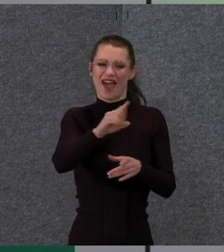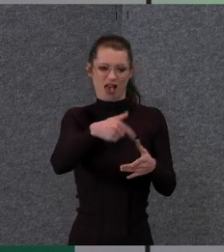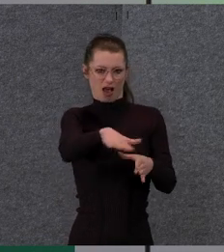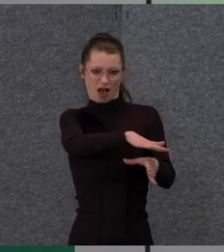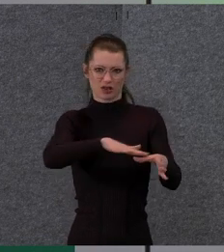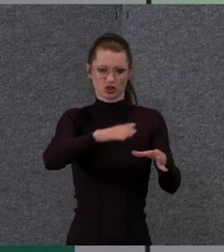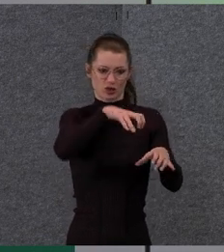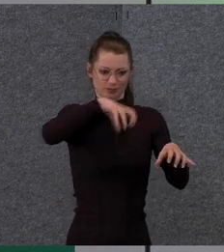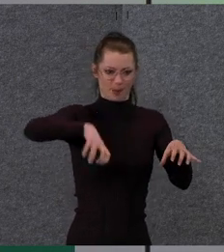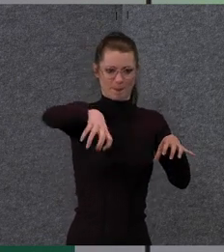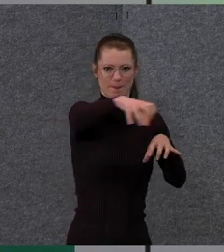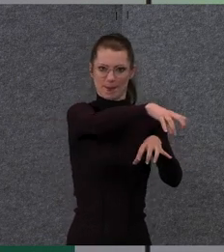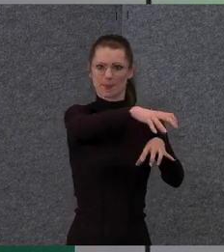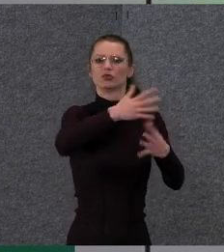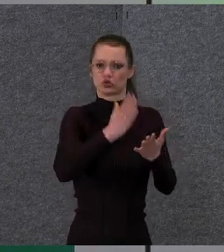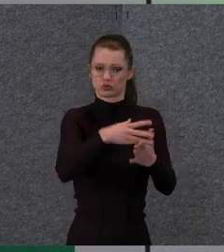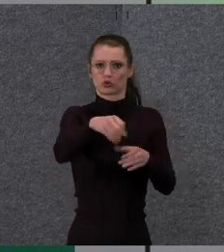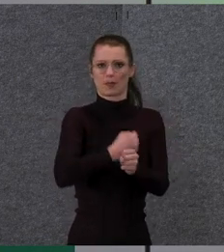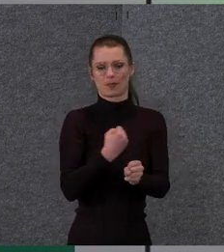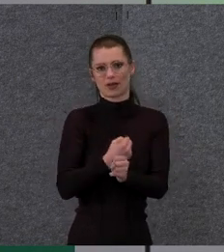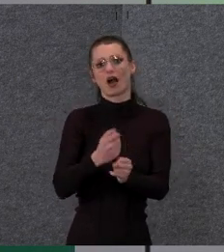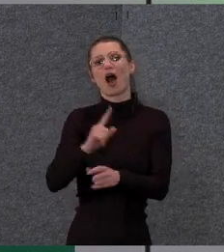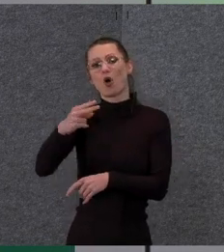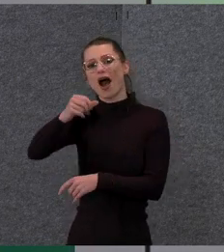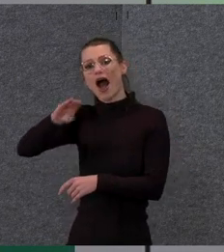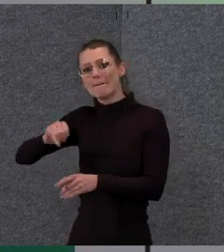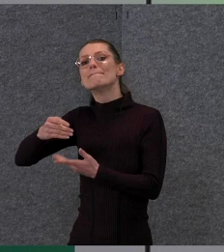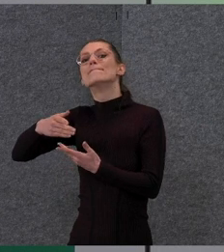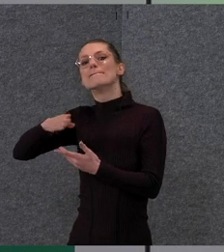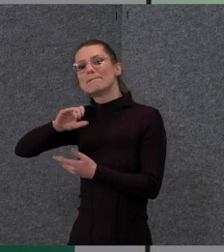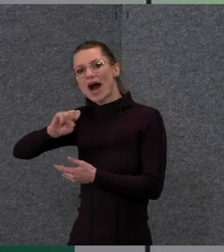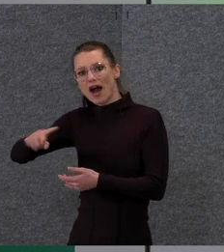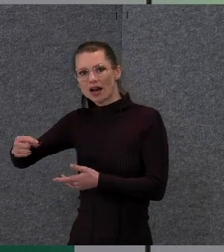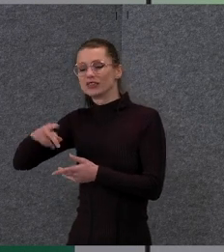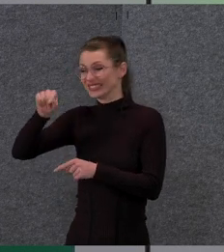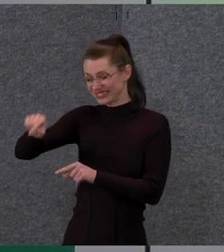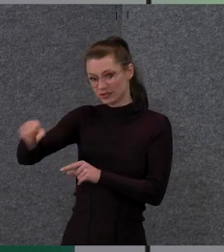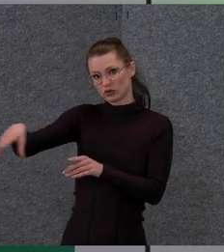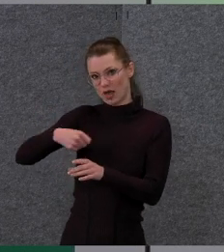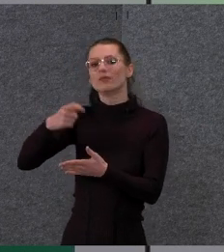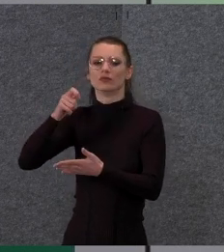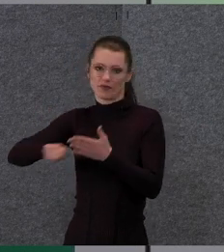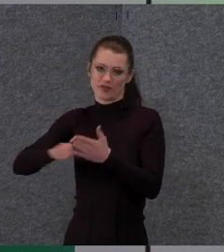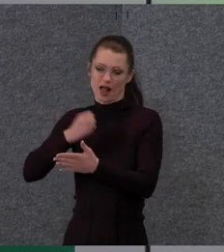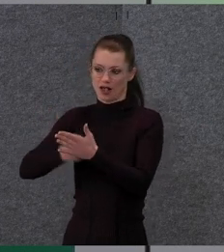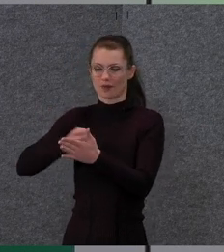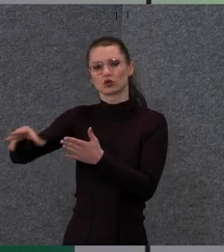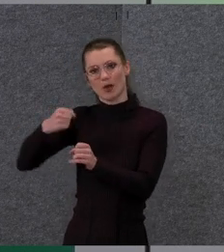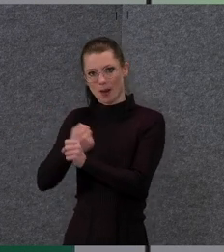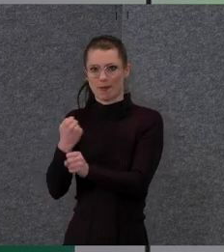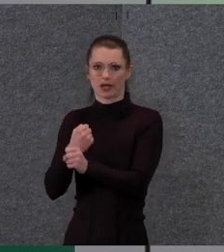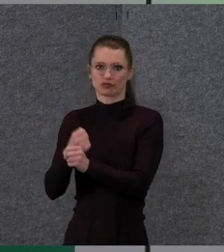fände es grandios, dann sozusagen halt auch mit dem Tagebau Hambach und den dortigen KVen gemeinsam Wahlkampf zu machen,